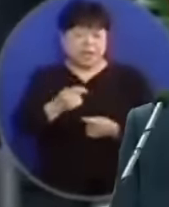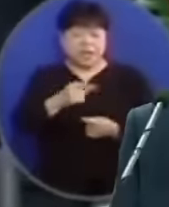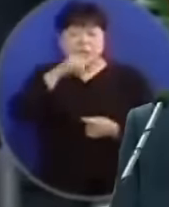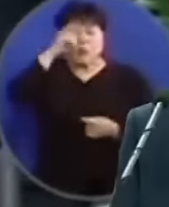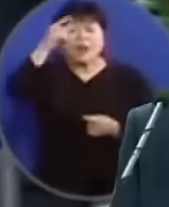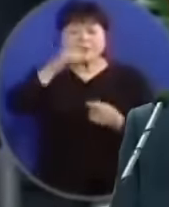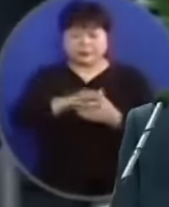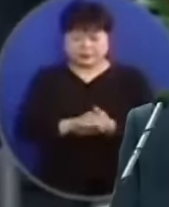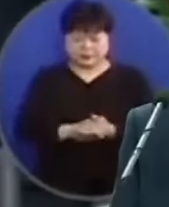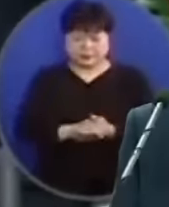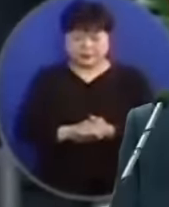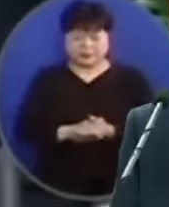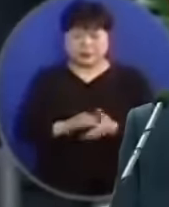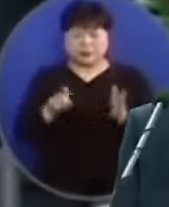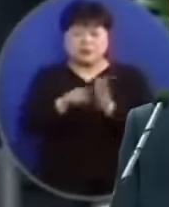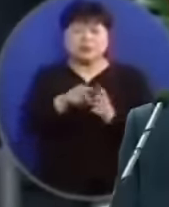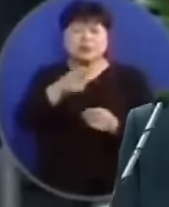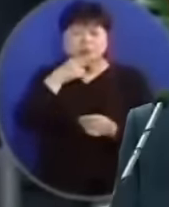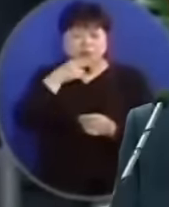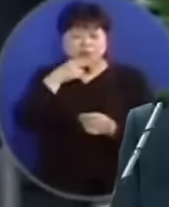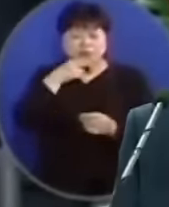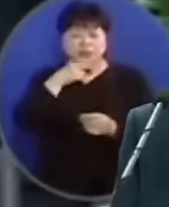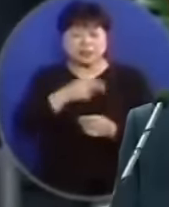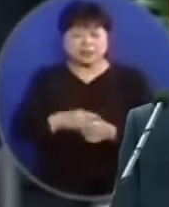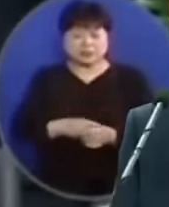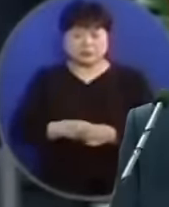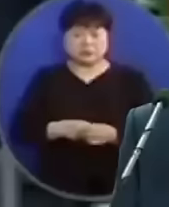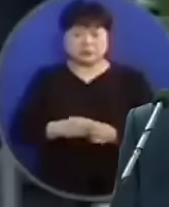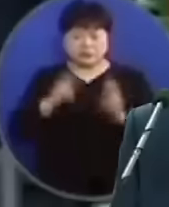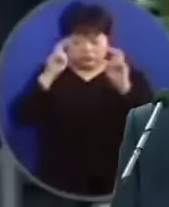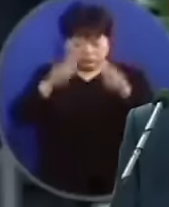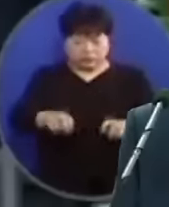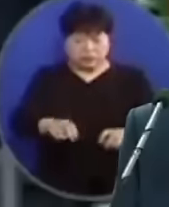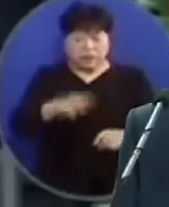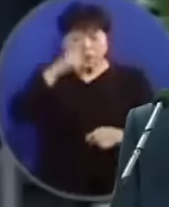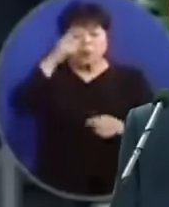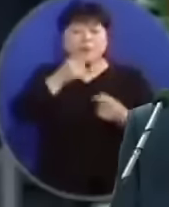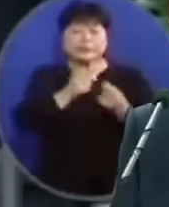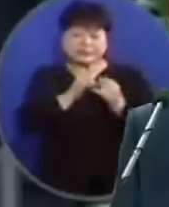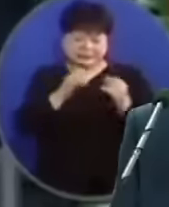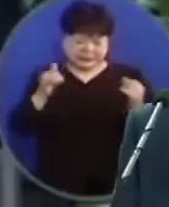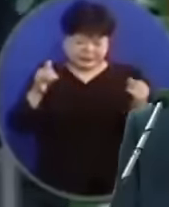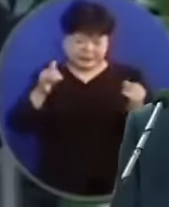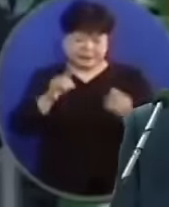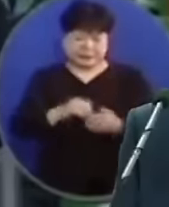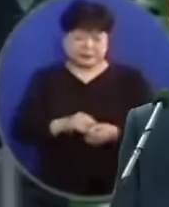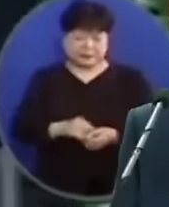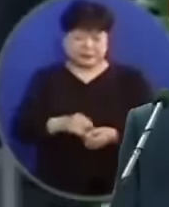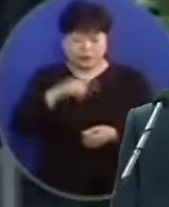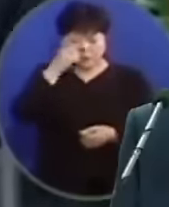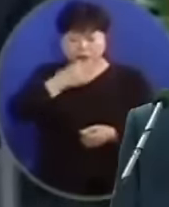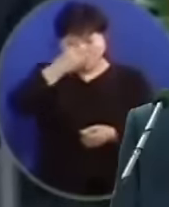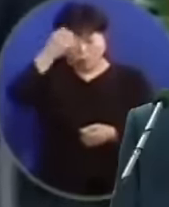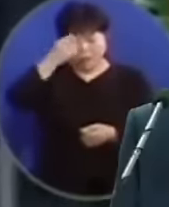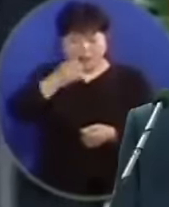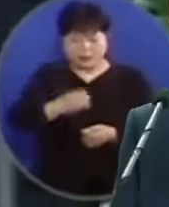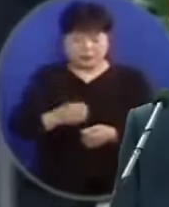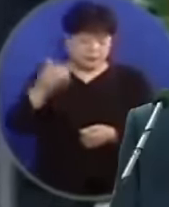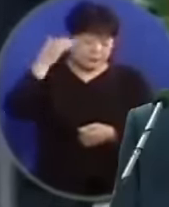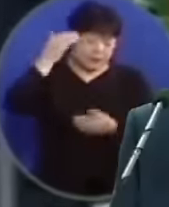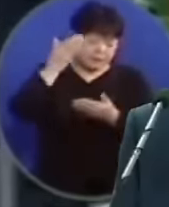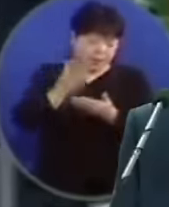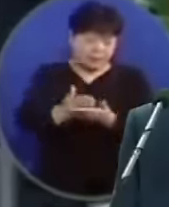교만인 것입니다. 불신한 자, 무신론자들은 교만한 자들인 것입니다. 교만과 오만이 틈타지 못하게 해야 되고,